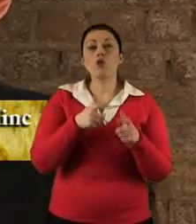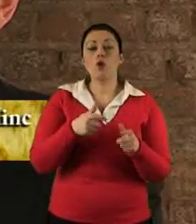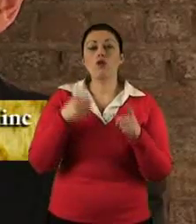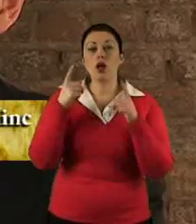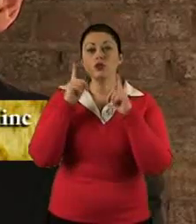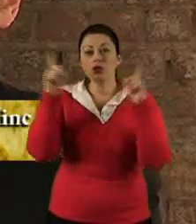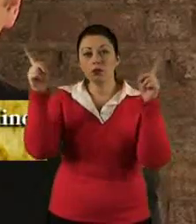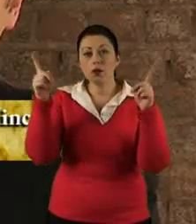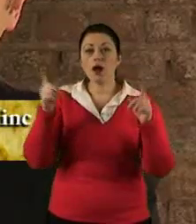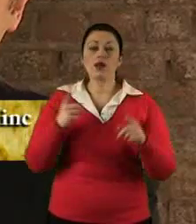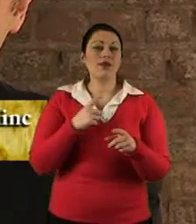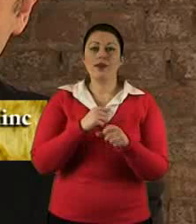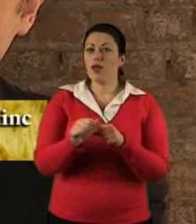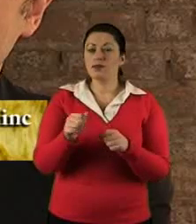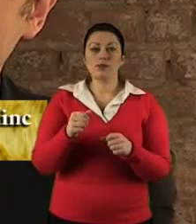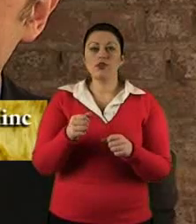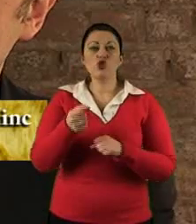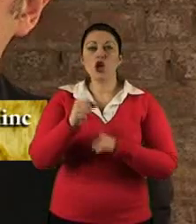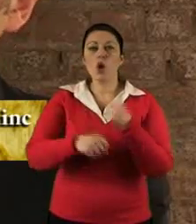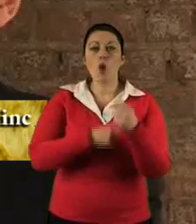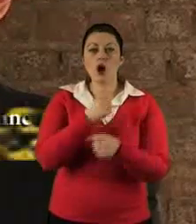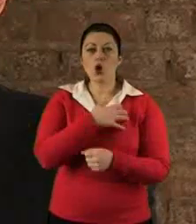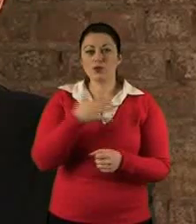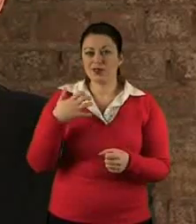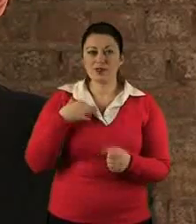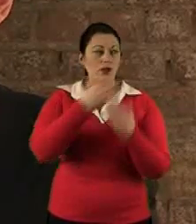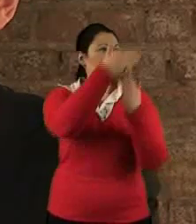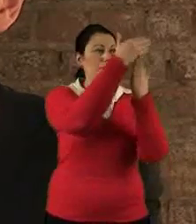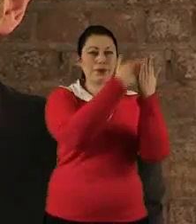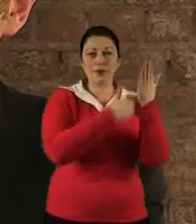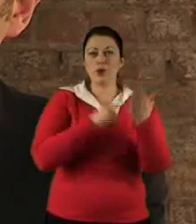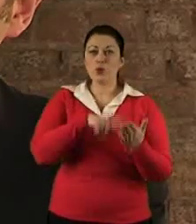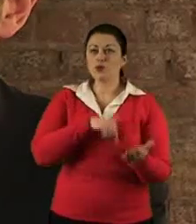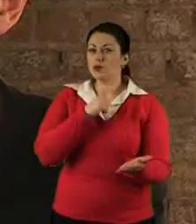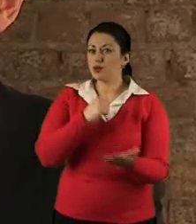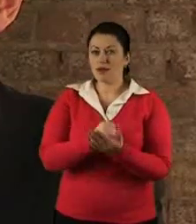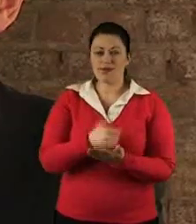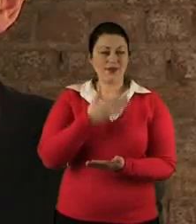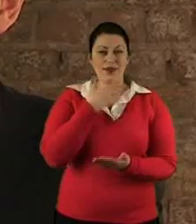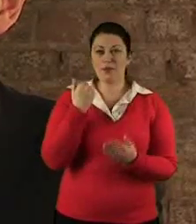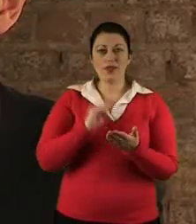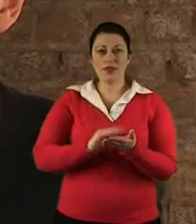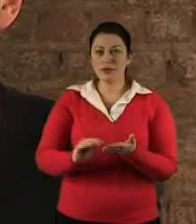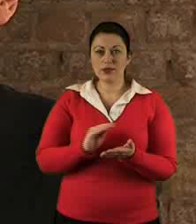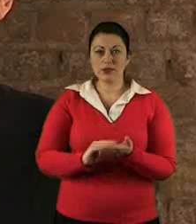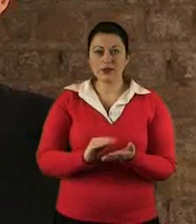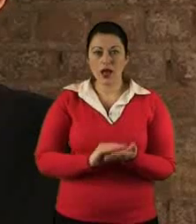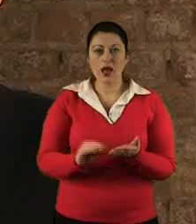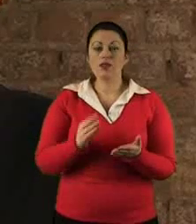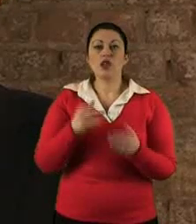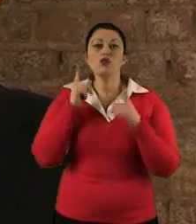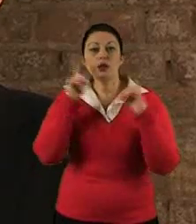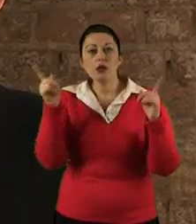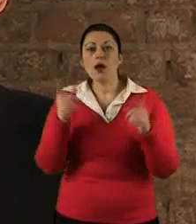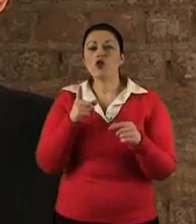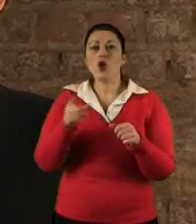Sama hodowla ślimaków nie jest działalnością, która została wymieniona w ustawie o podatku od towarów i usług, ani